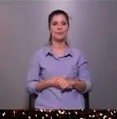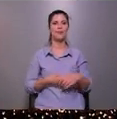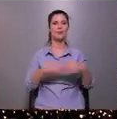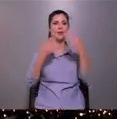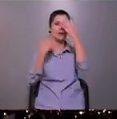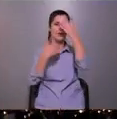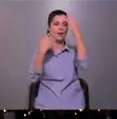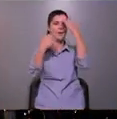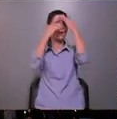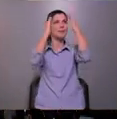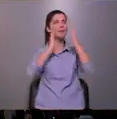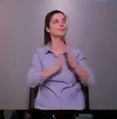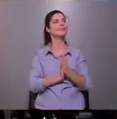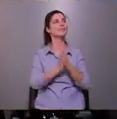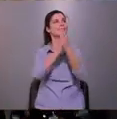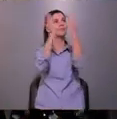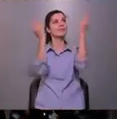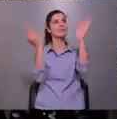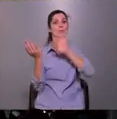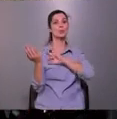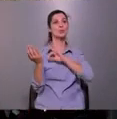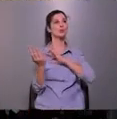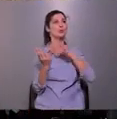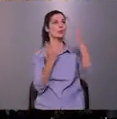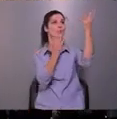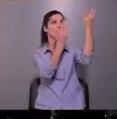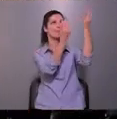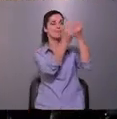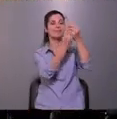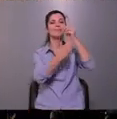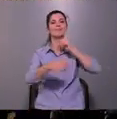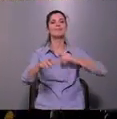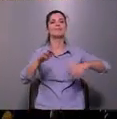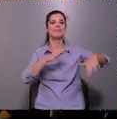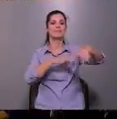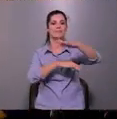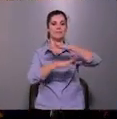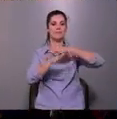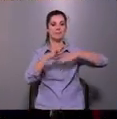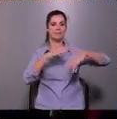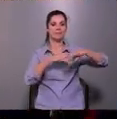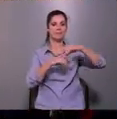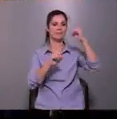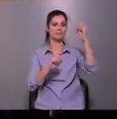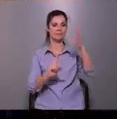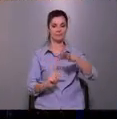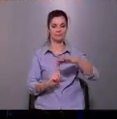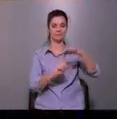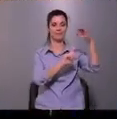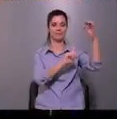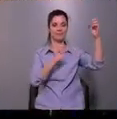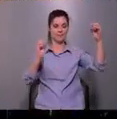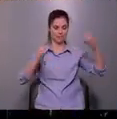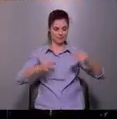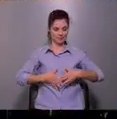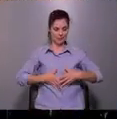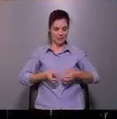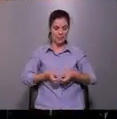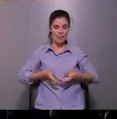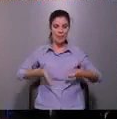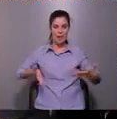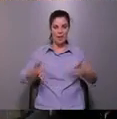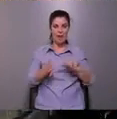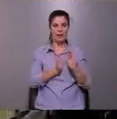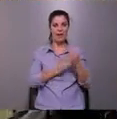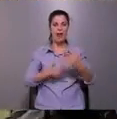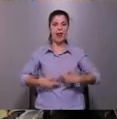Ave Maria, piena di grazia, il Signore è con te. Tu sei benedetta fra le donne e benedetto è il frutto